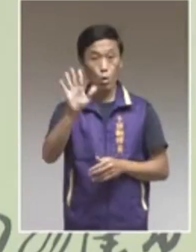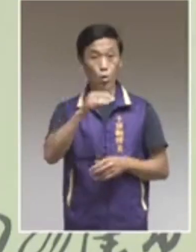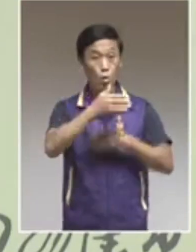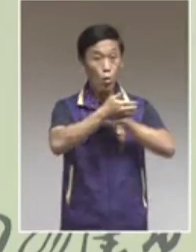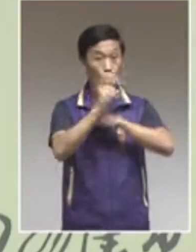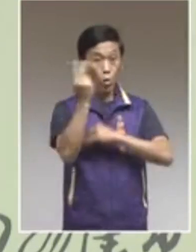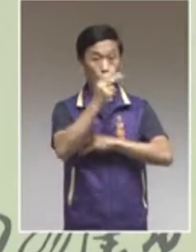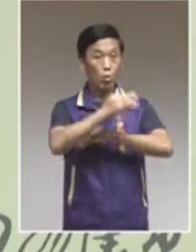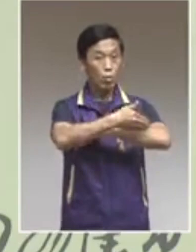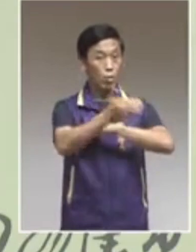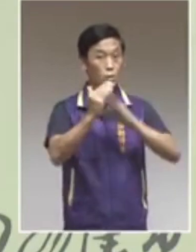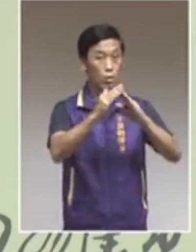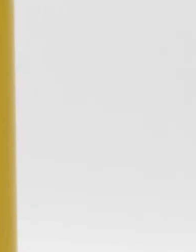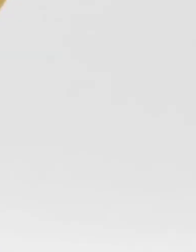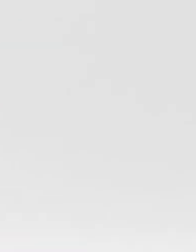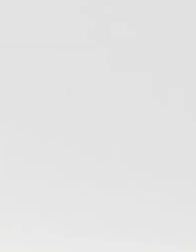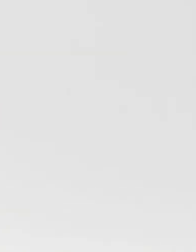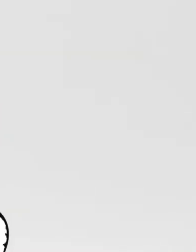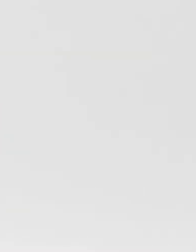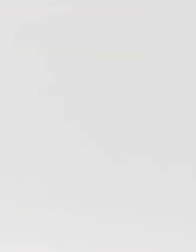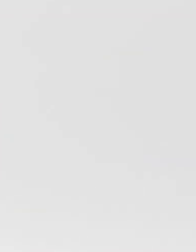县市旅游史的时候，请特别小心。